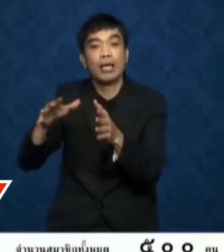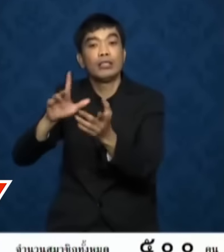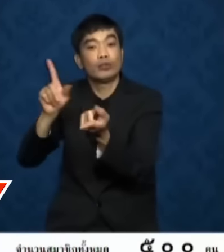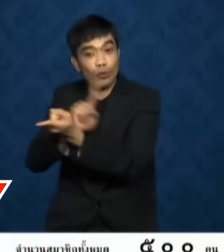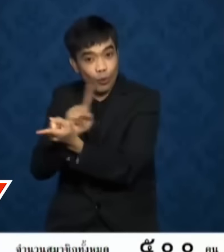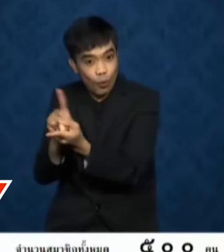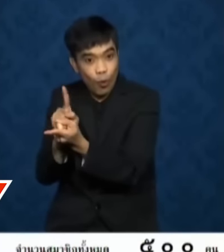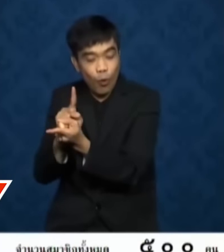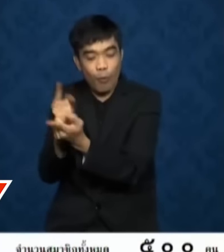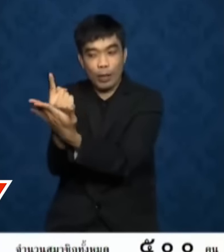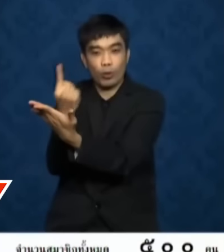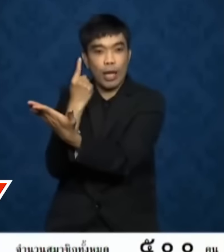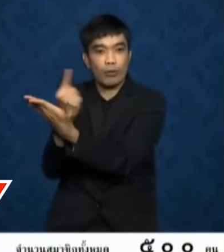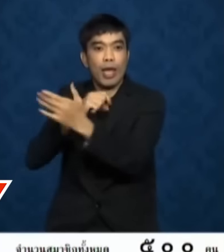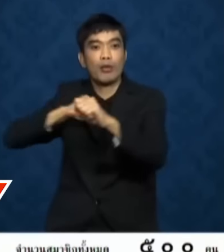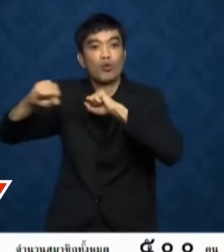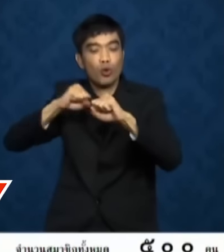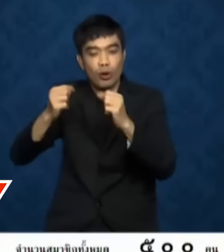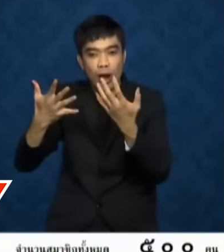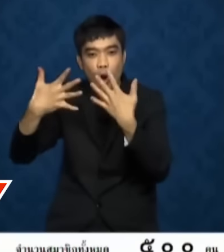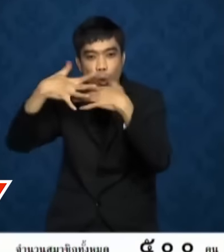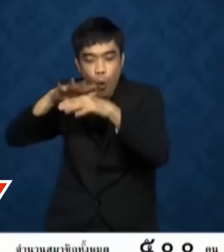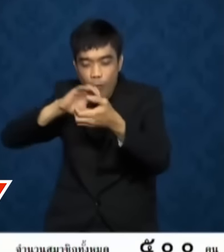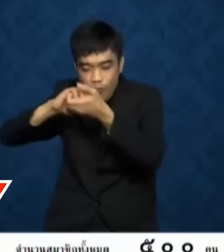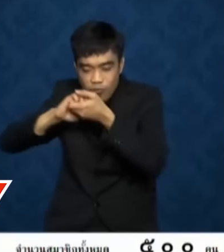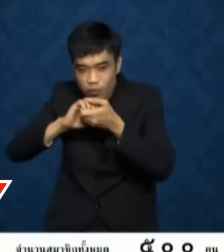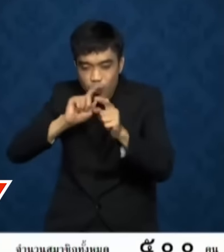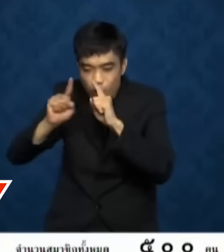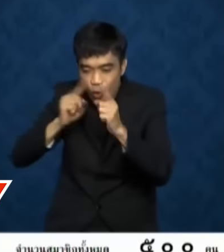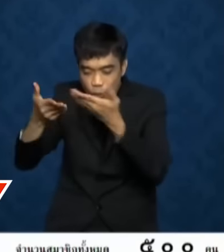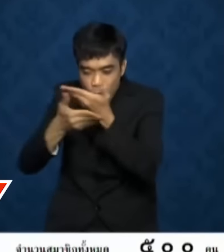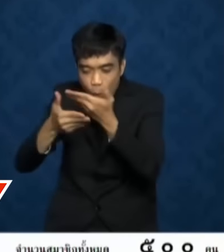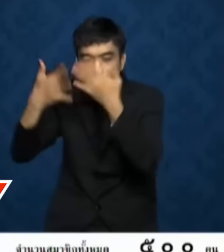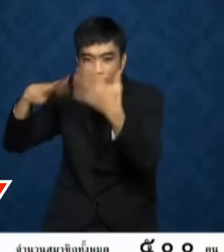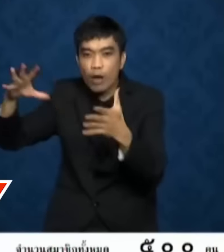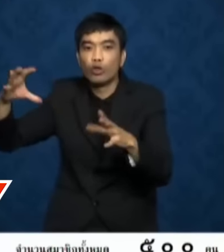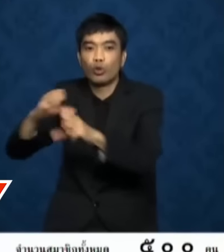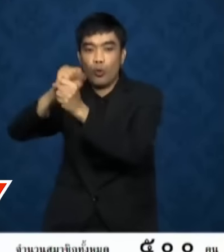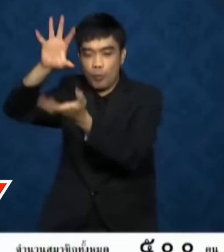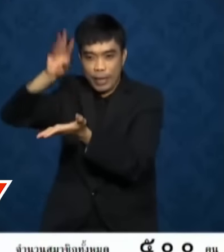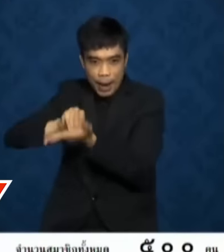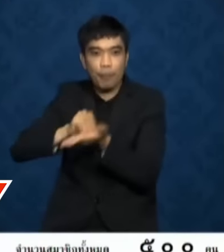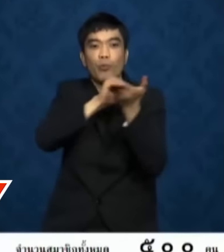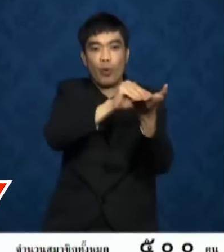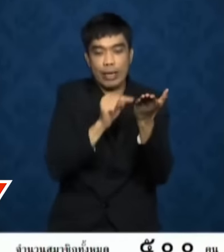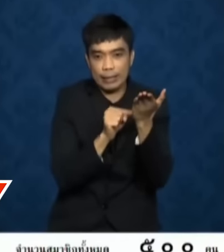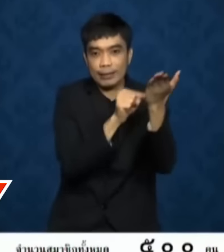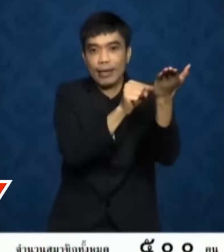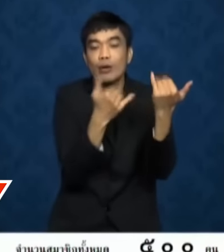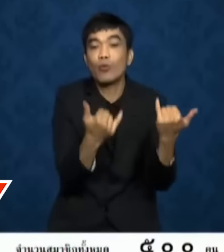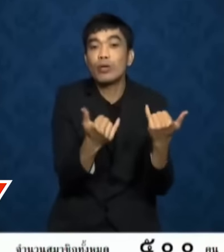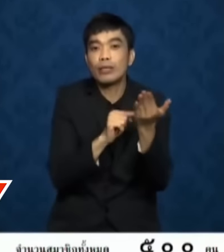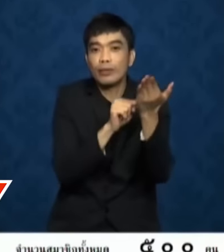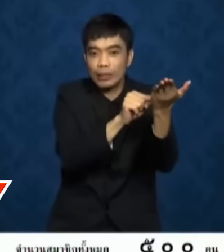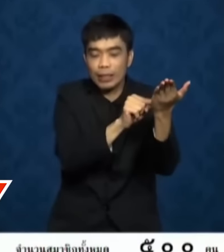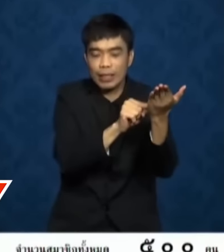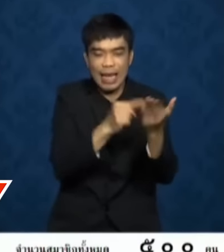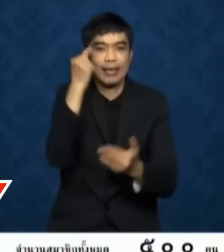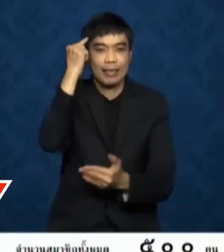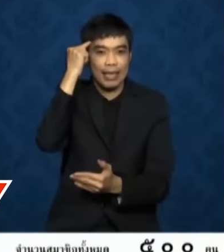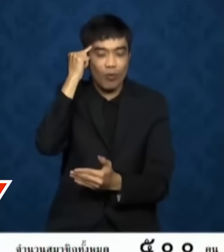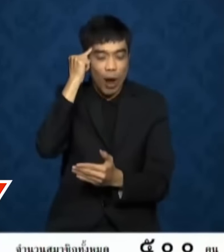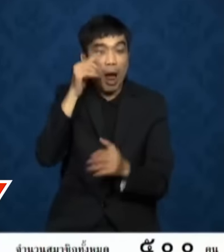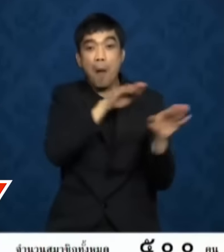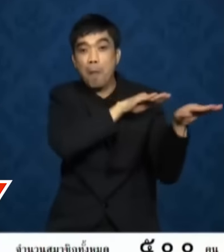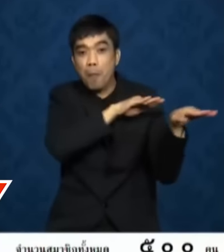มและก็ตัวแทนเยาวชนบางส่วนแต่ผมเชื่อครับท่านประธานว่าเราจะมีข้อเสนอที่ครบถ้วนรอบด้านพร้อมใช้งานมากกว่